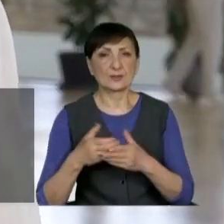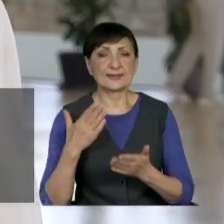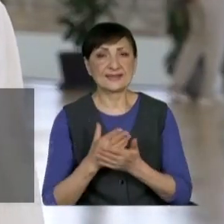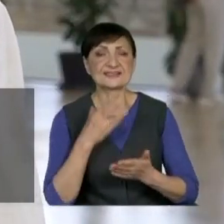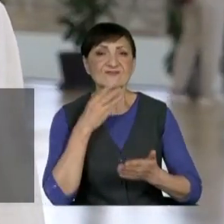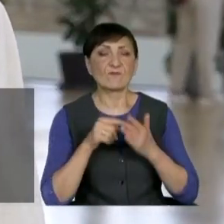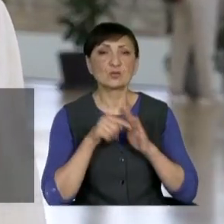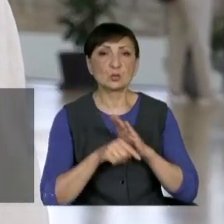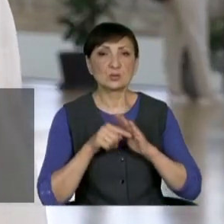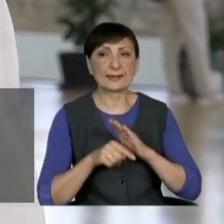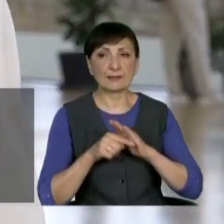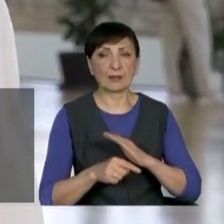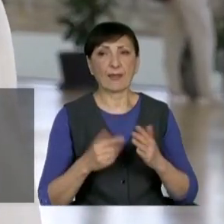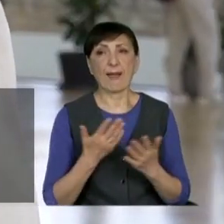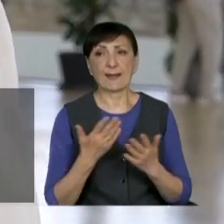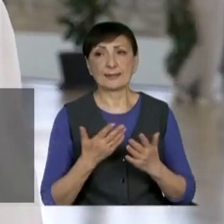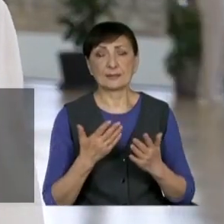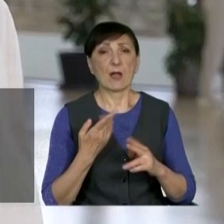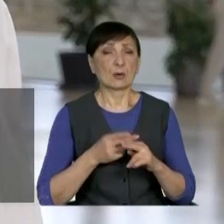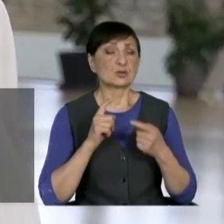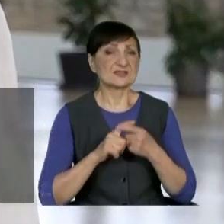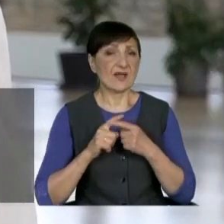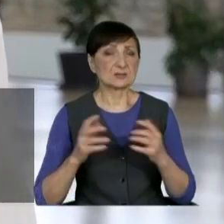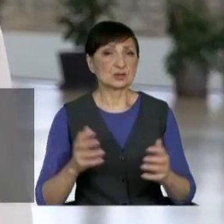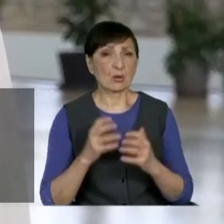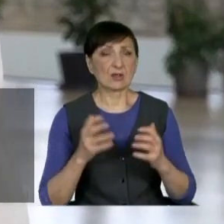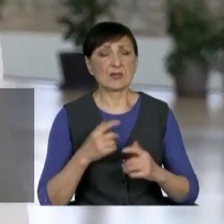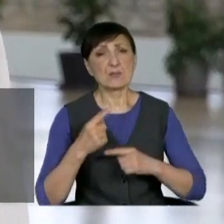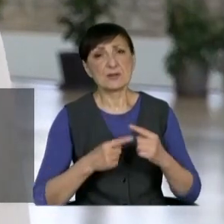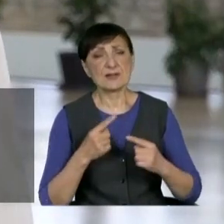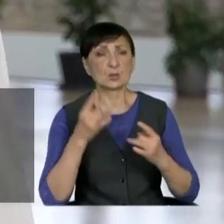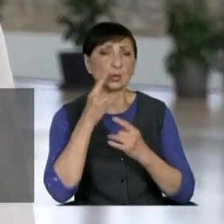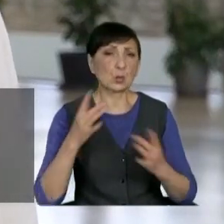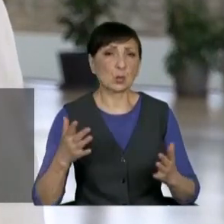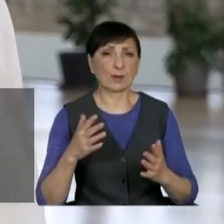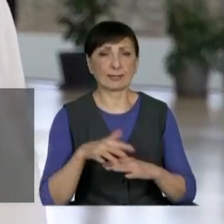свои внутренние какие-то, которые связаны с сохранением быта, традиций, культуры народа.